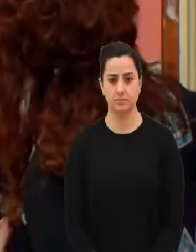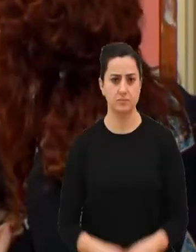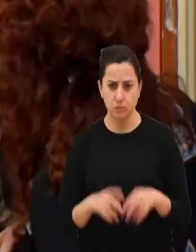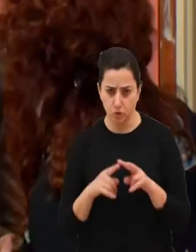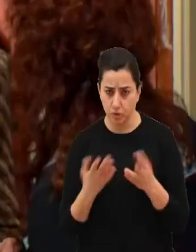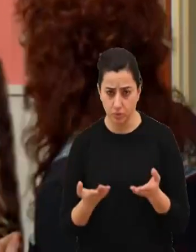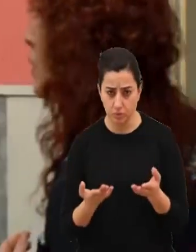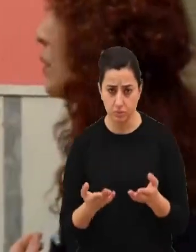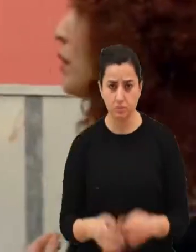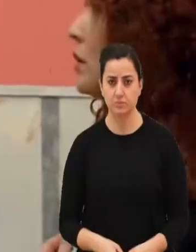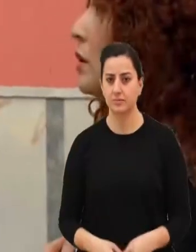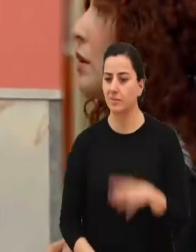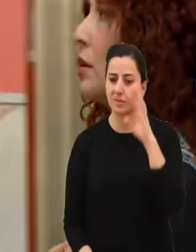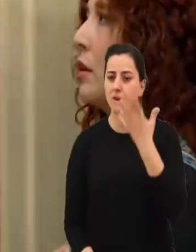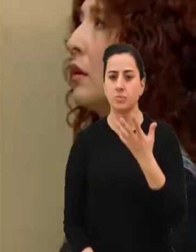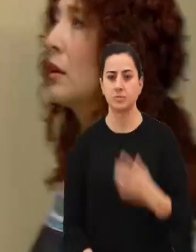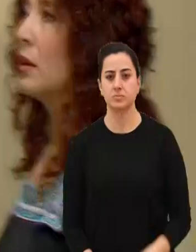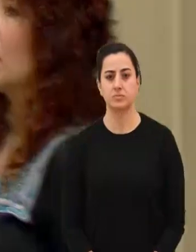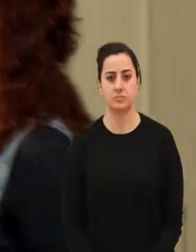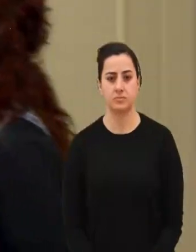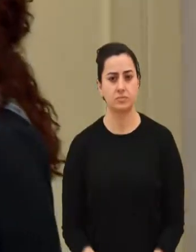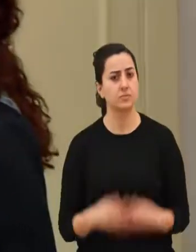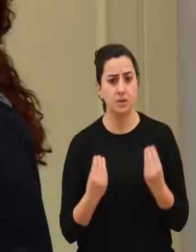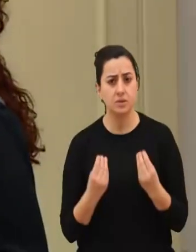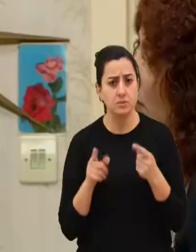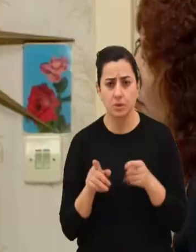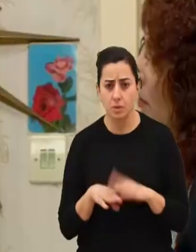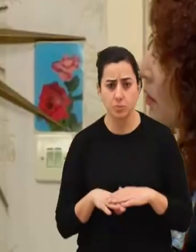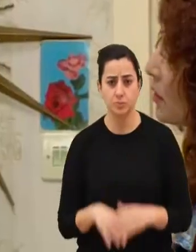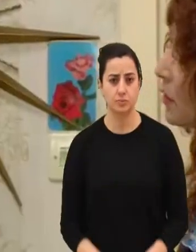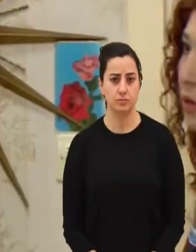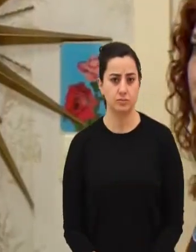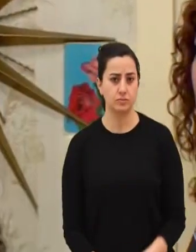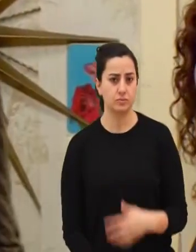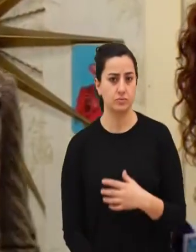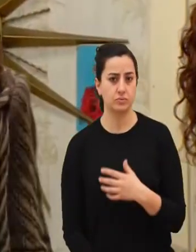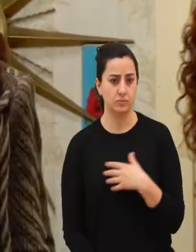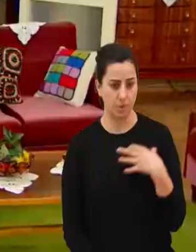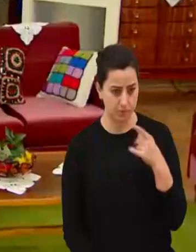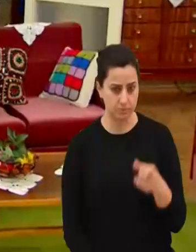Gülden. Ne haber Nazlı? İyi, sana ne haber? Anne, ha.